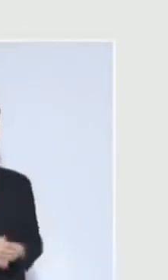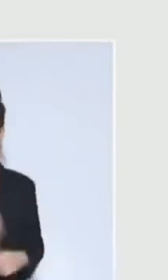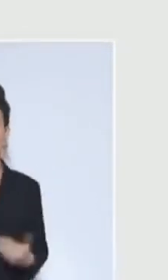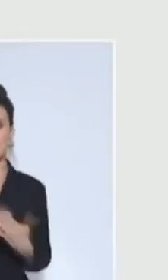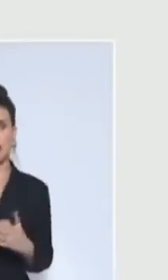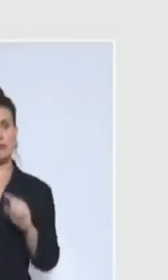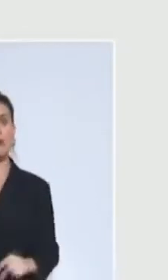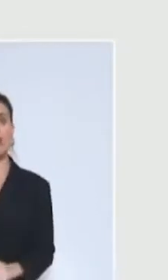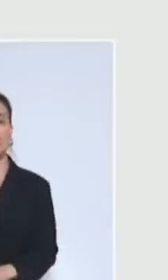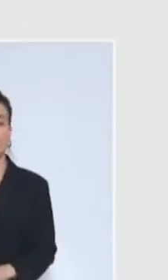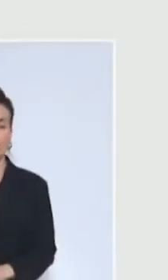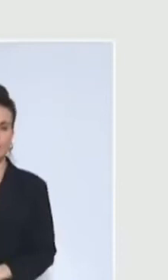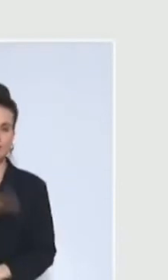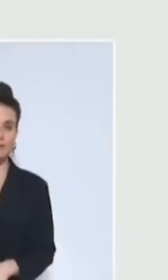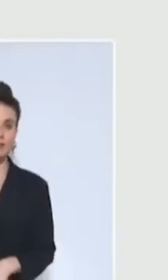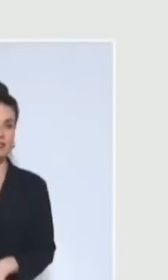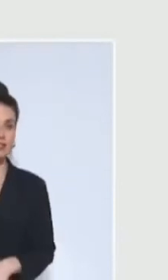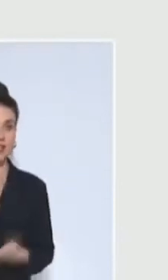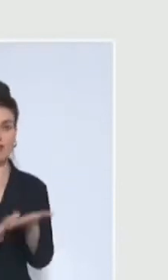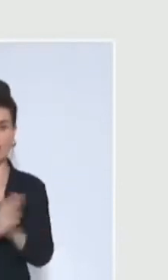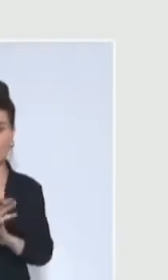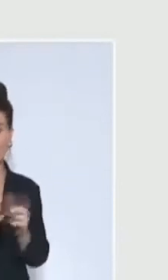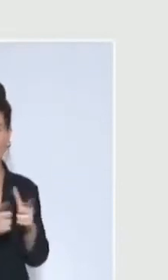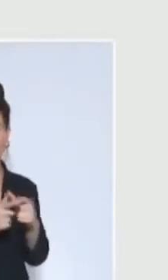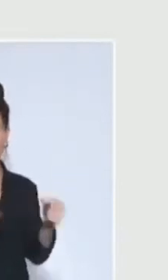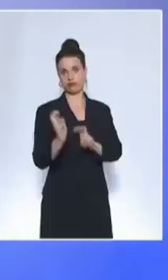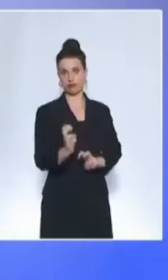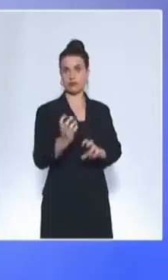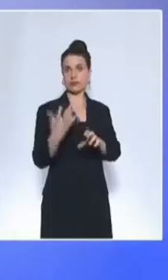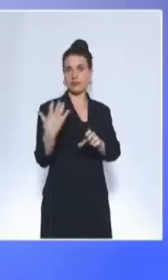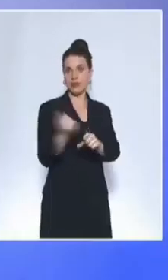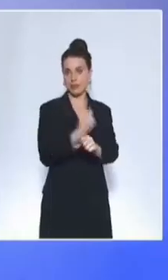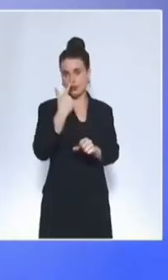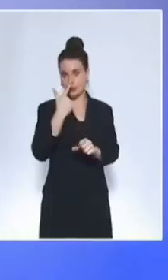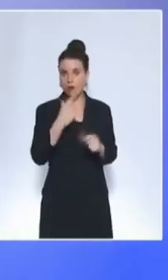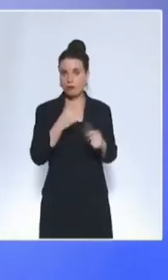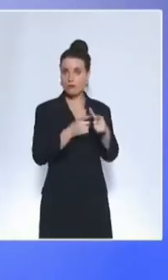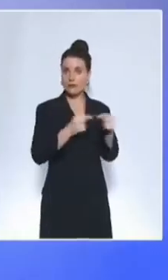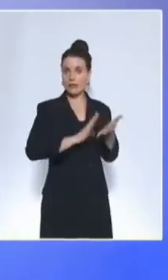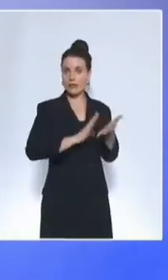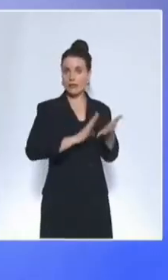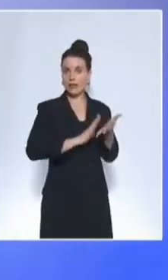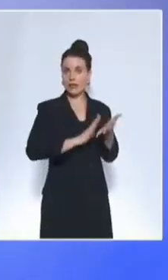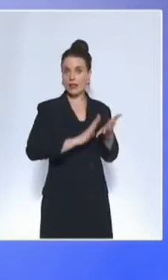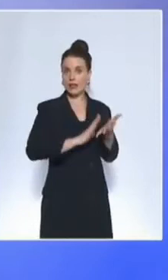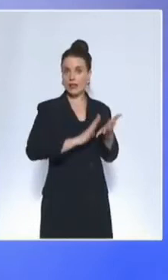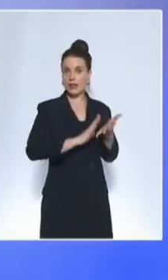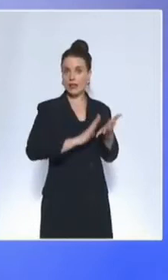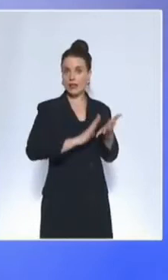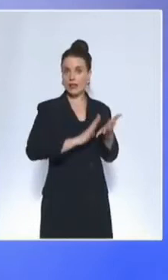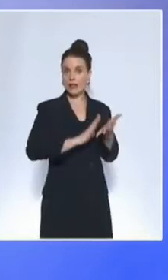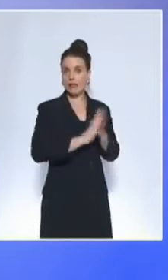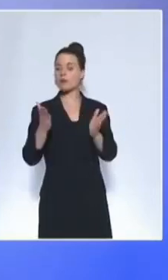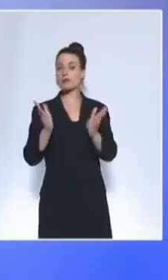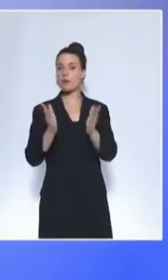et cette baisse devrait se prolonger à mesure que le variant delta poursuivra sa décrue la